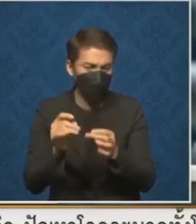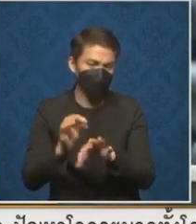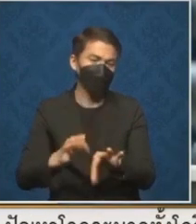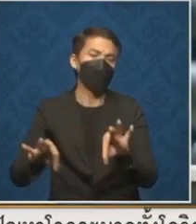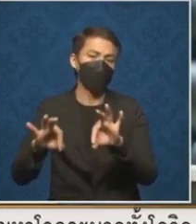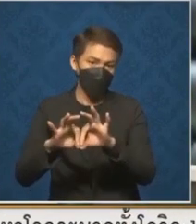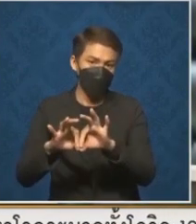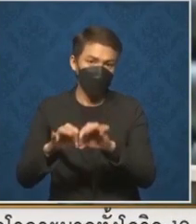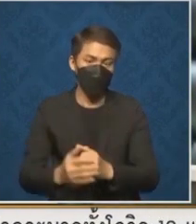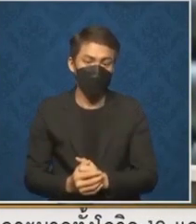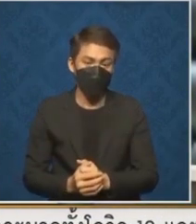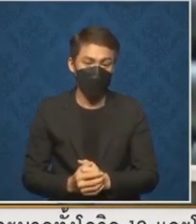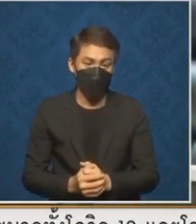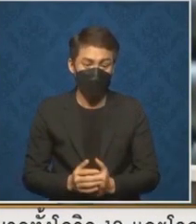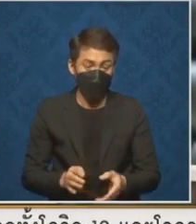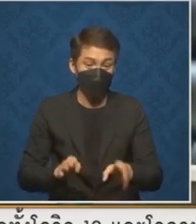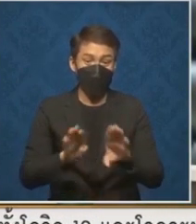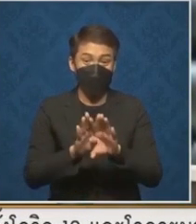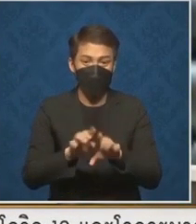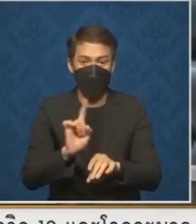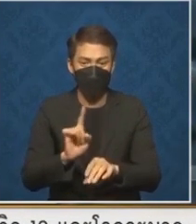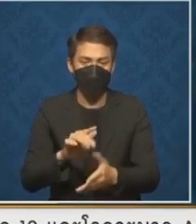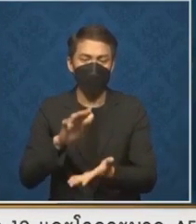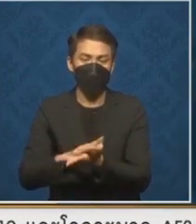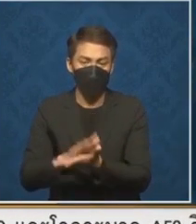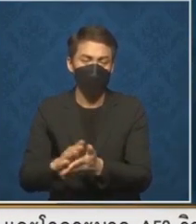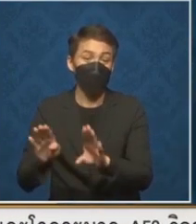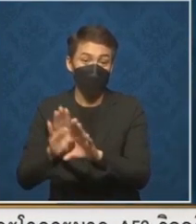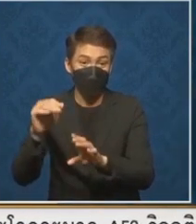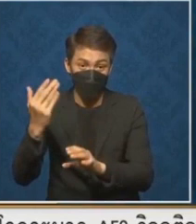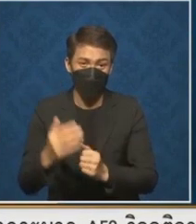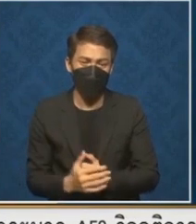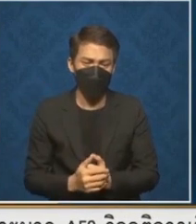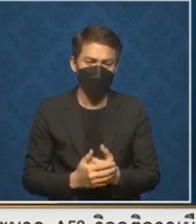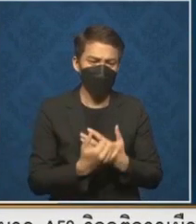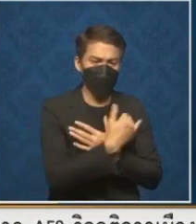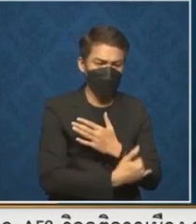ยกเวลาเลอกปิด Vollarsถ้ไปปดประเทศ